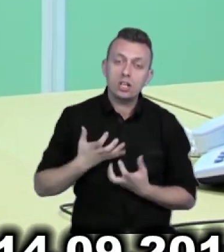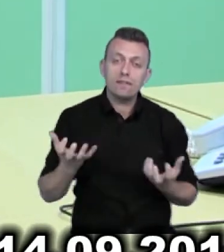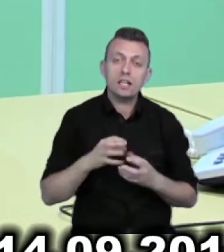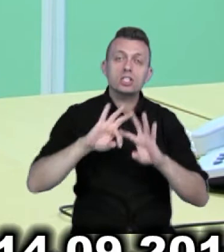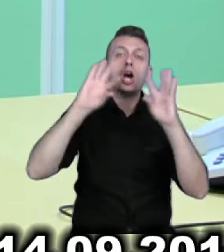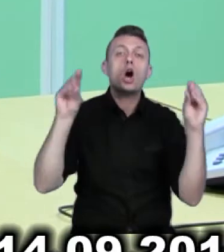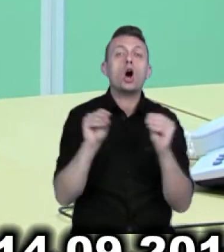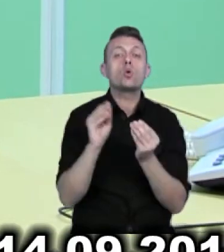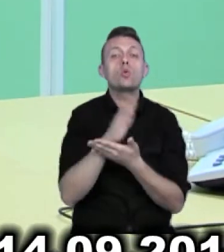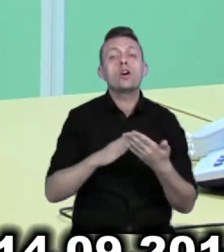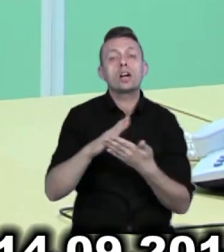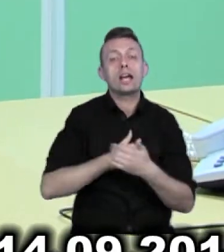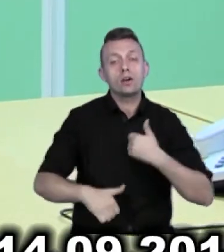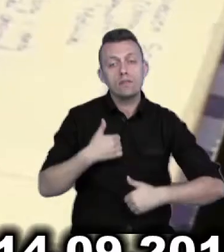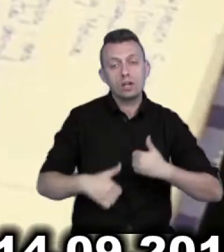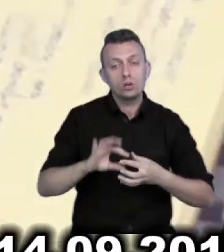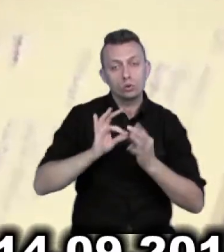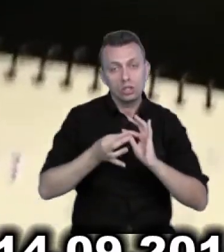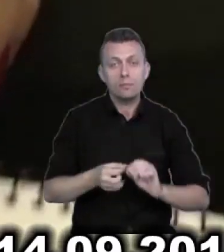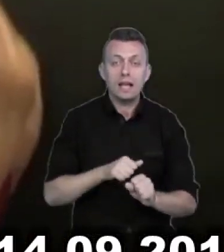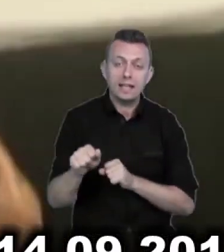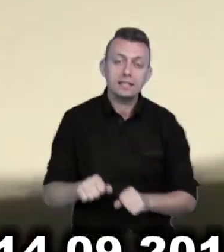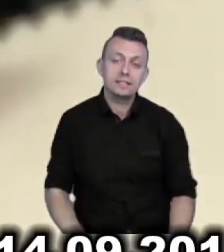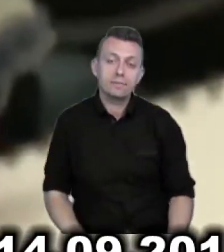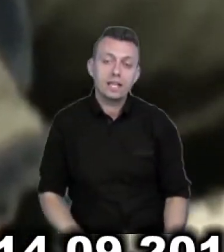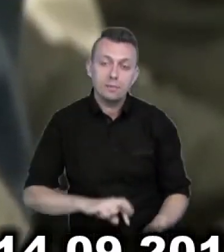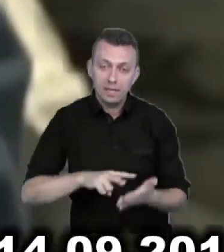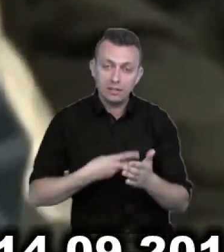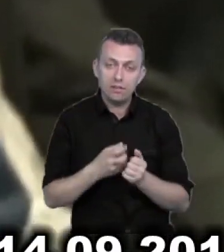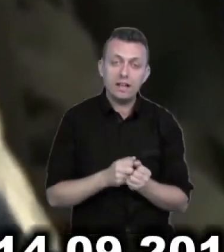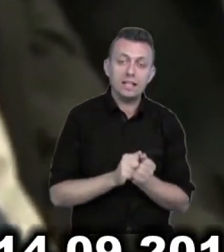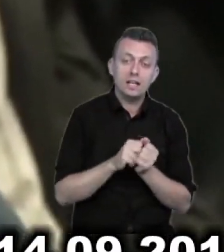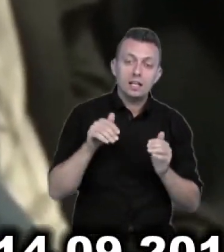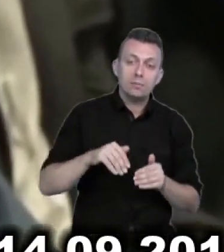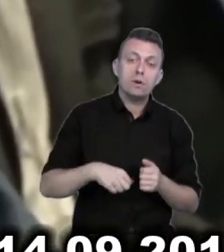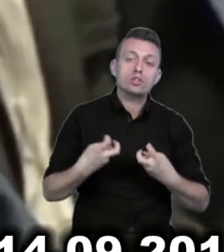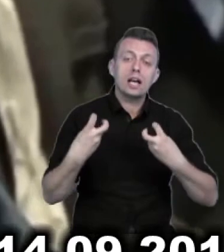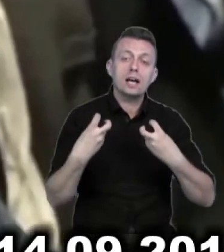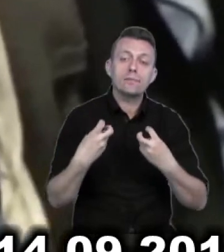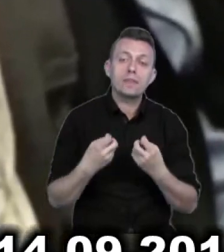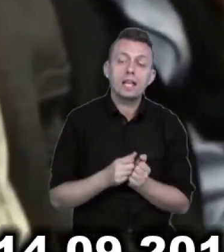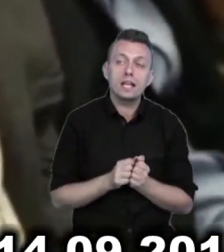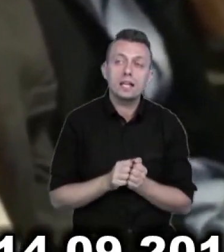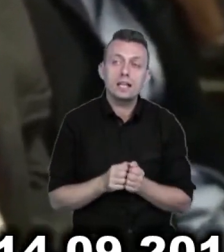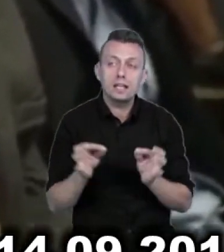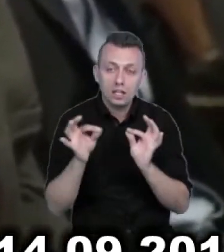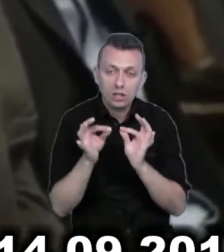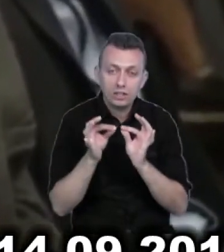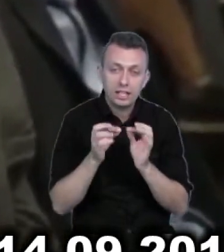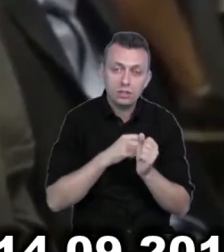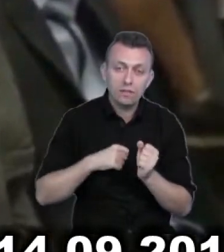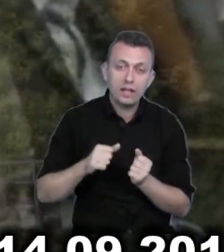już konkursie olimpiadzie. W sprawie udziału w projektach można się kontaktować drogą elektroniczną, telefonicznie bądź